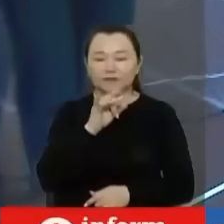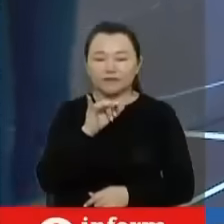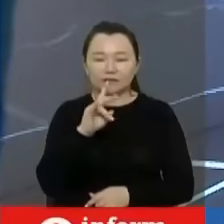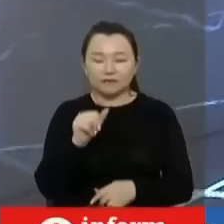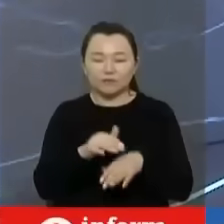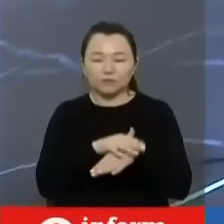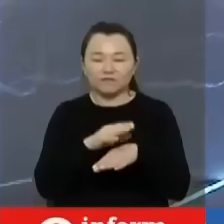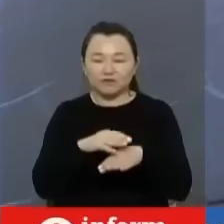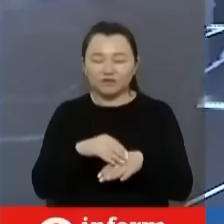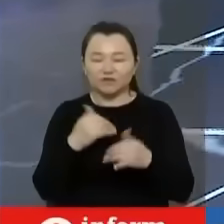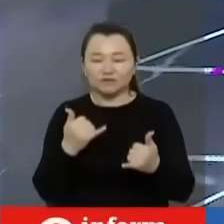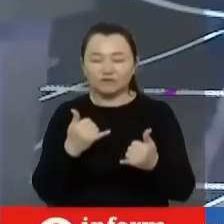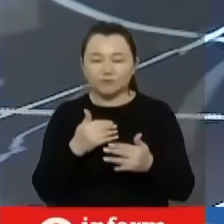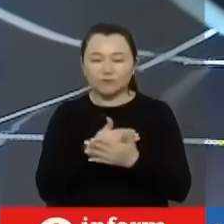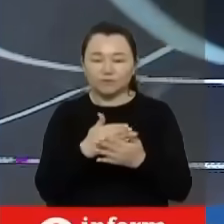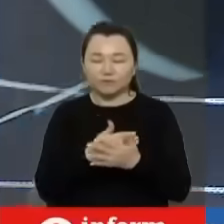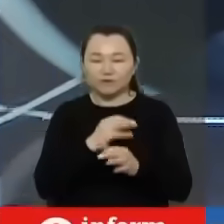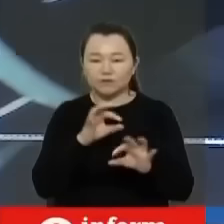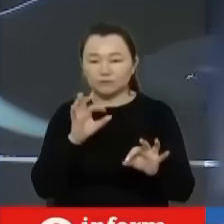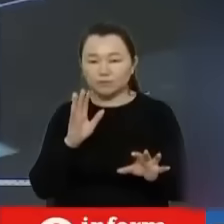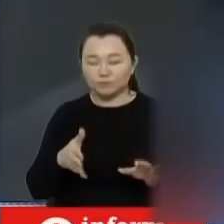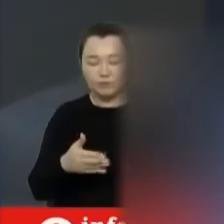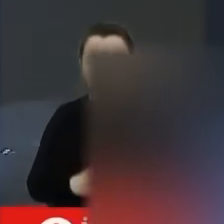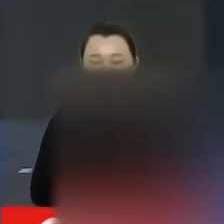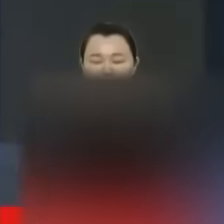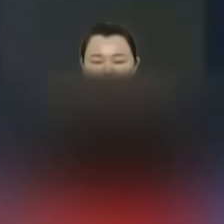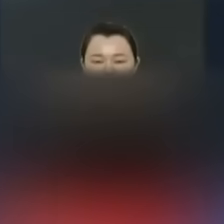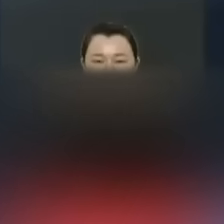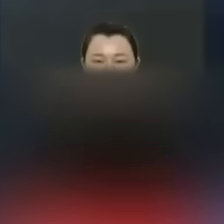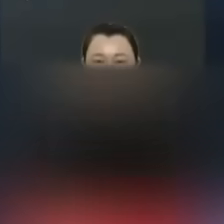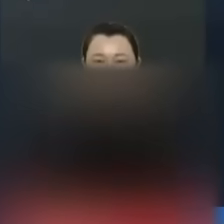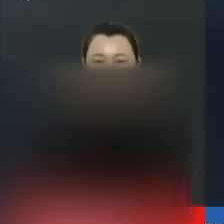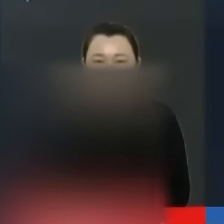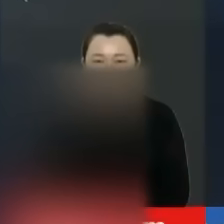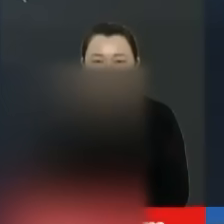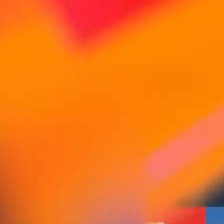кеш шарық, сейсенбіге келіп түскен ақпарат легімен таныс болыңыздар. Қазір көретіндеріңіз.